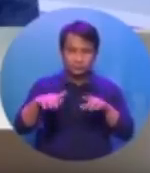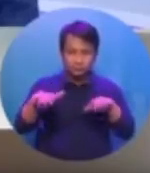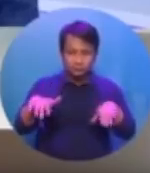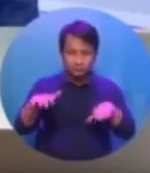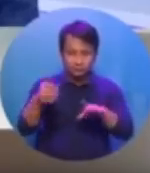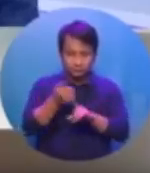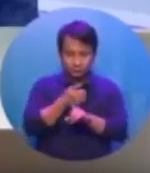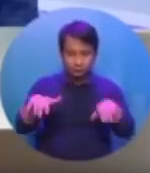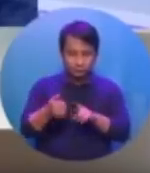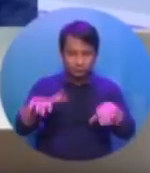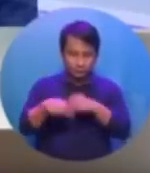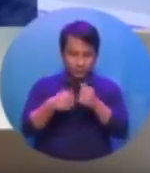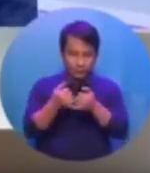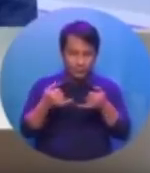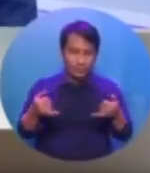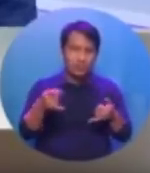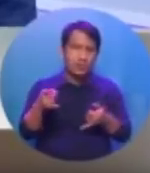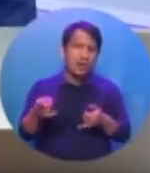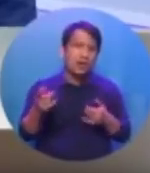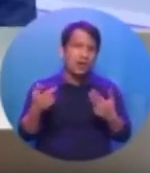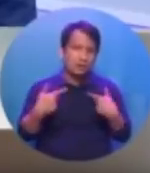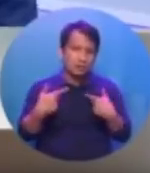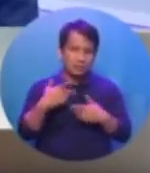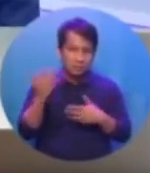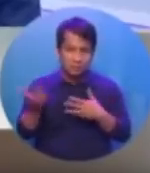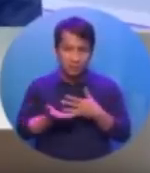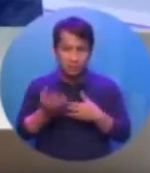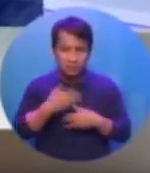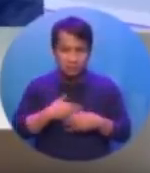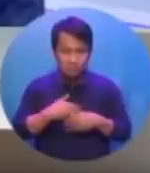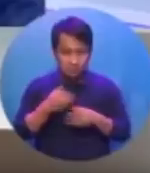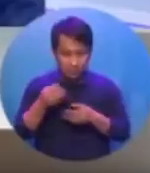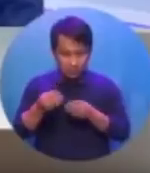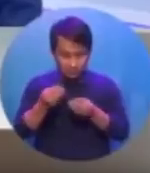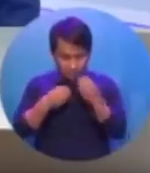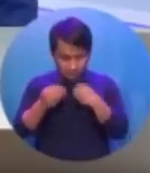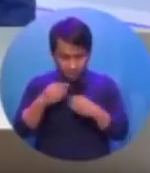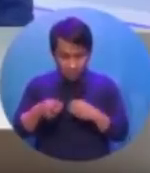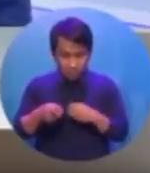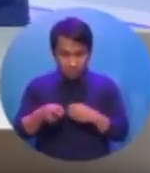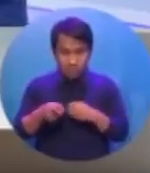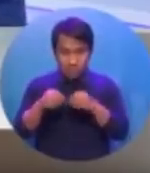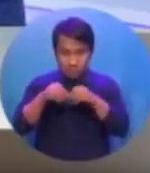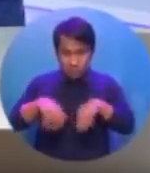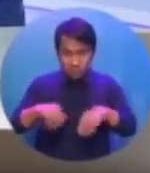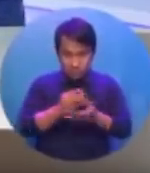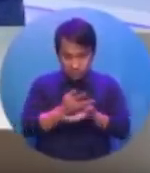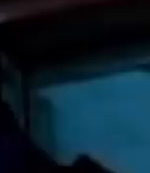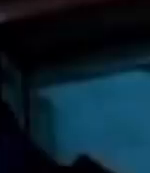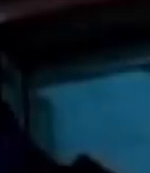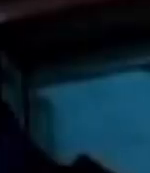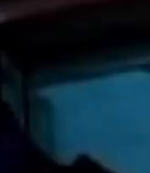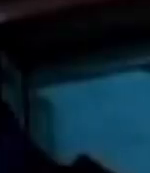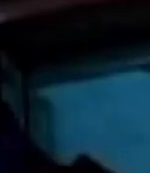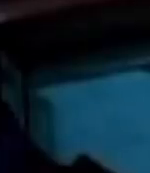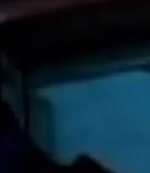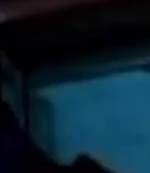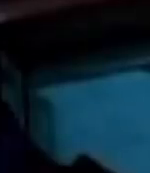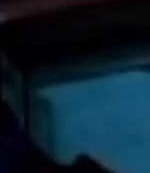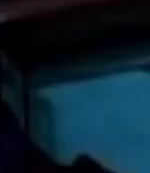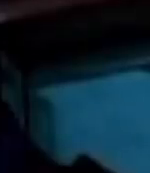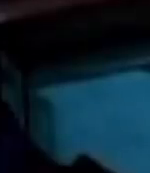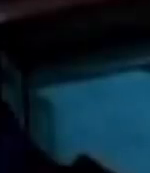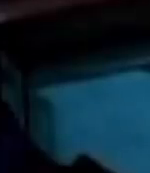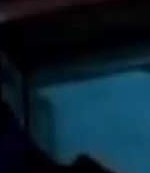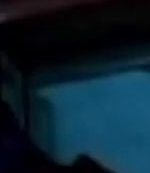yung pagtatali pa lang, neglectful na. Yung pagpapakain pa dun sa sahig, ng parang yun nga, parang hayop